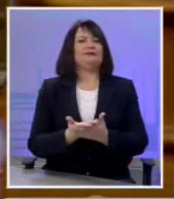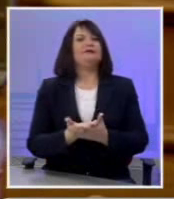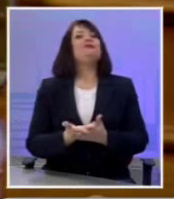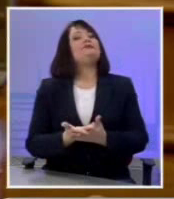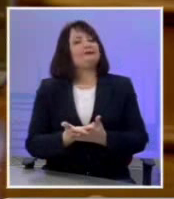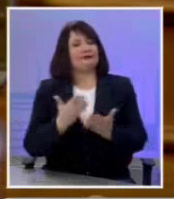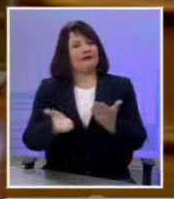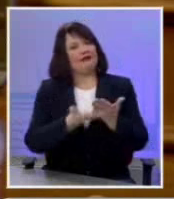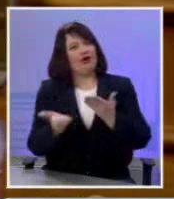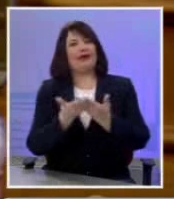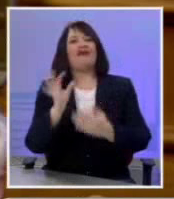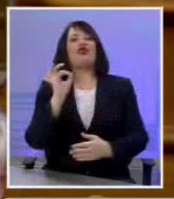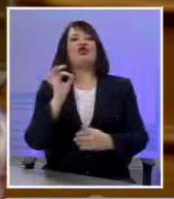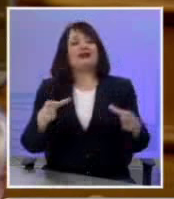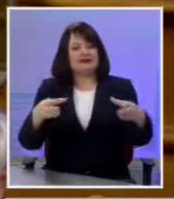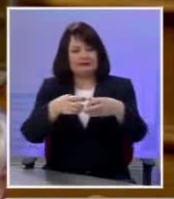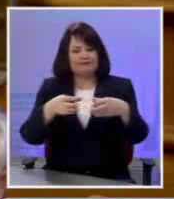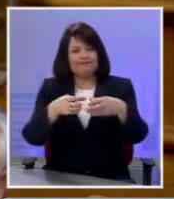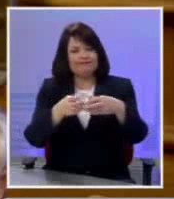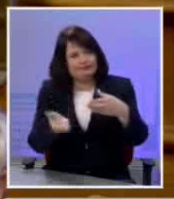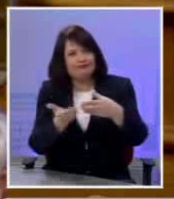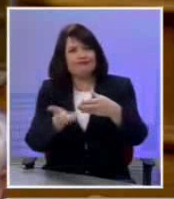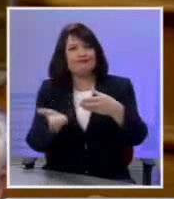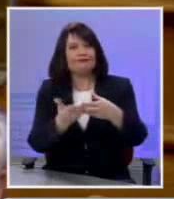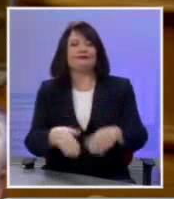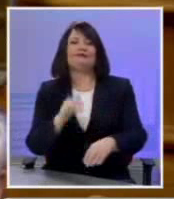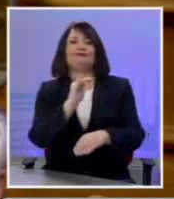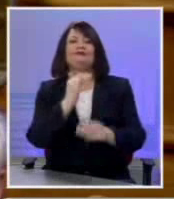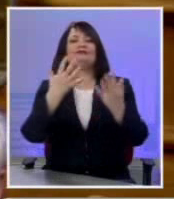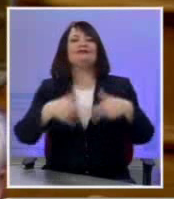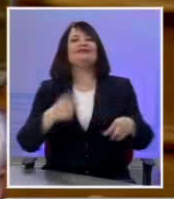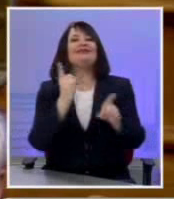και την ενίσχυση της Frontex, πέραν του αιτήματος που υπέβαλε για μηχανήματα